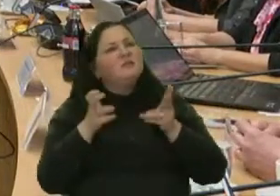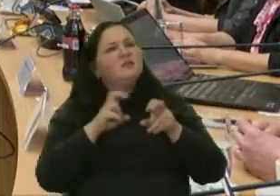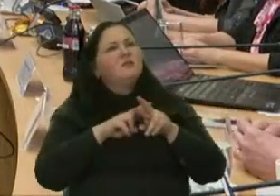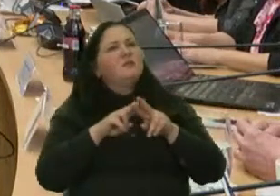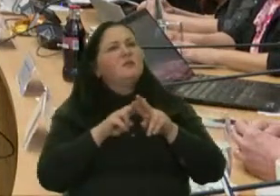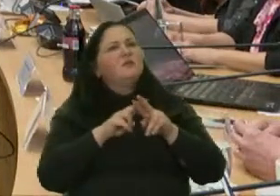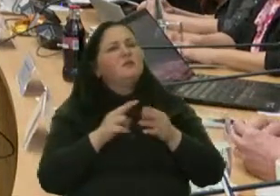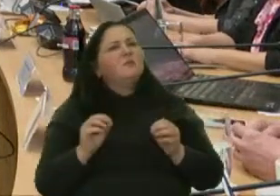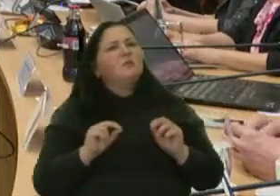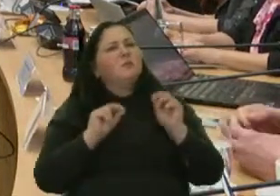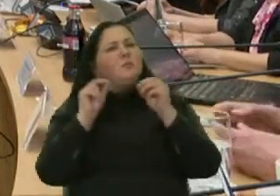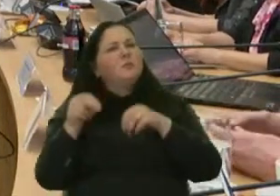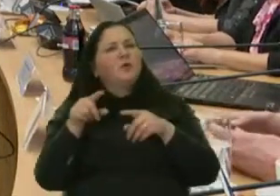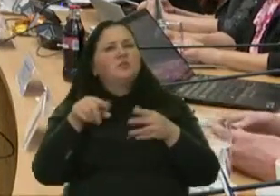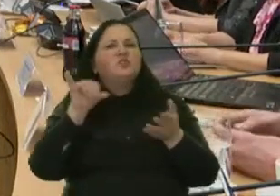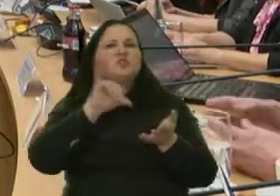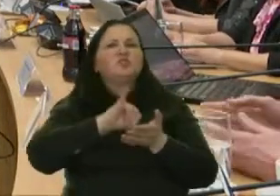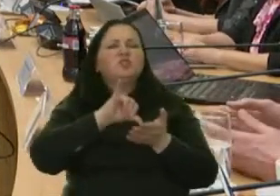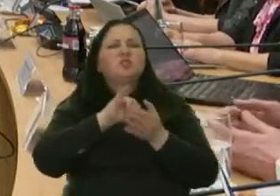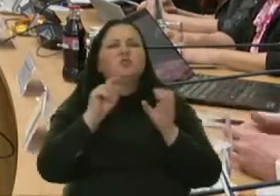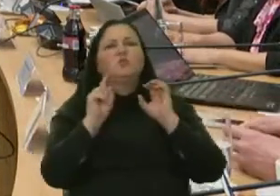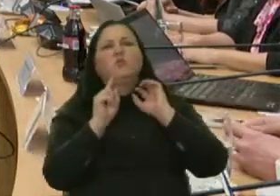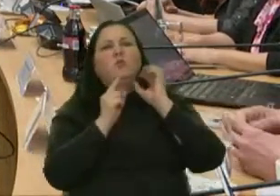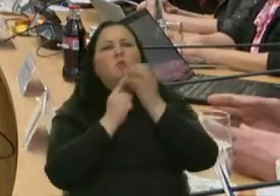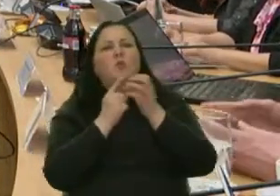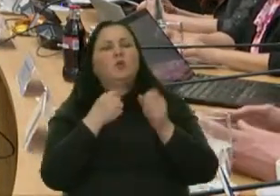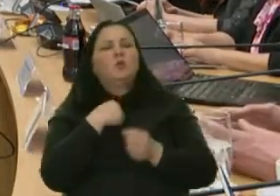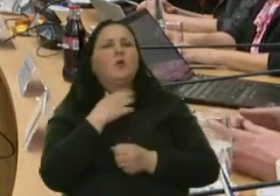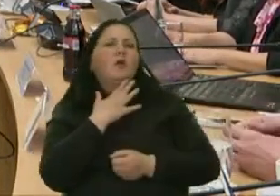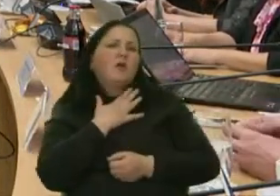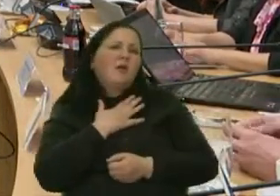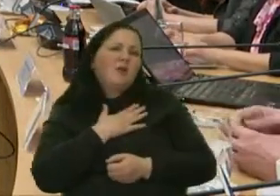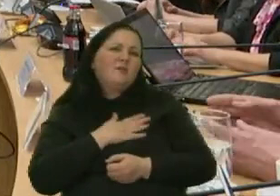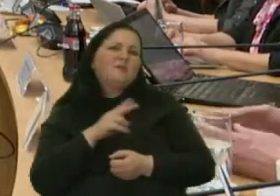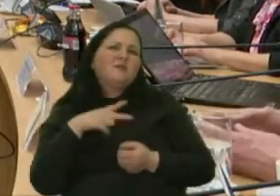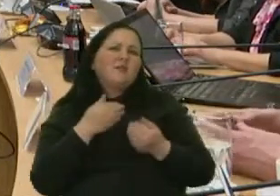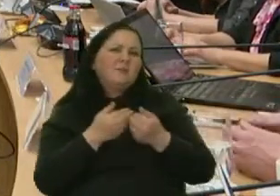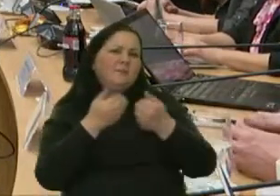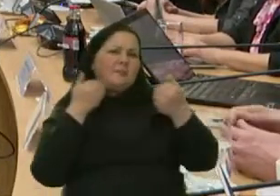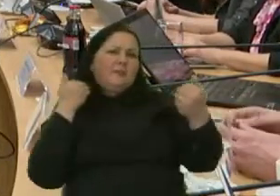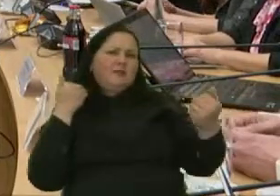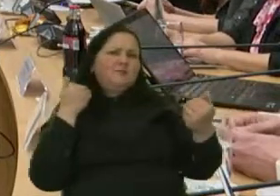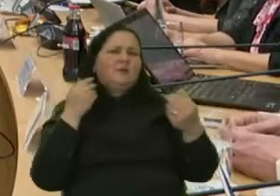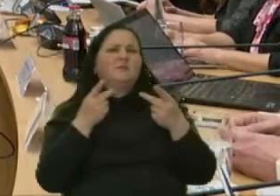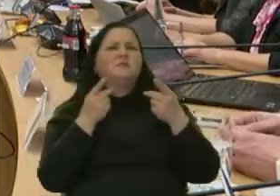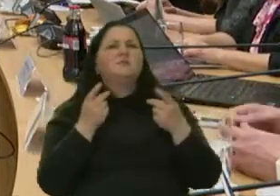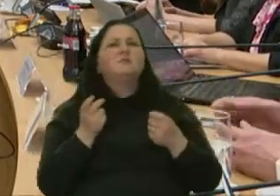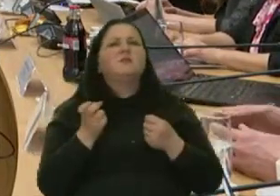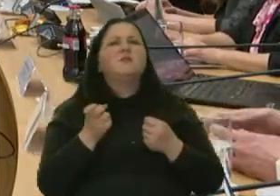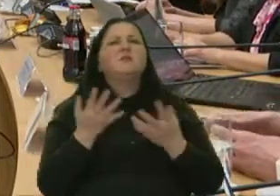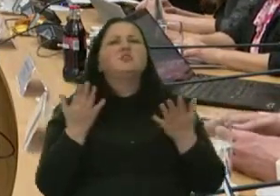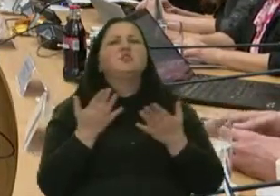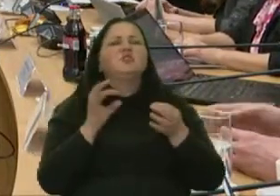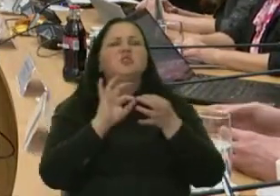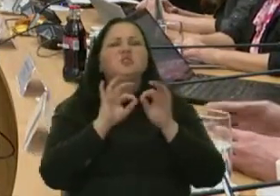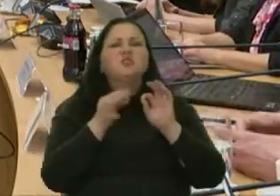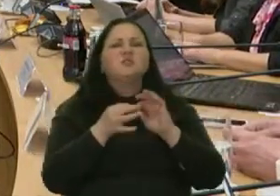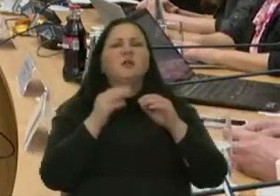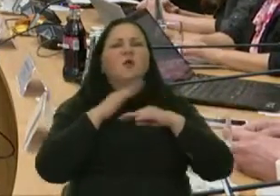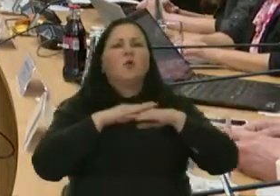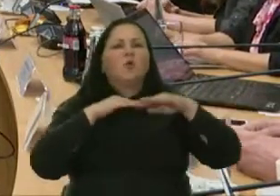ridicat acest Centru Cultural Noi am sugerat să fie despărțit de ă ceea ce înseamnă